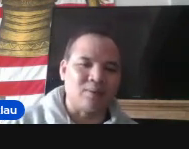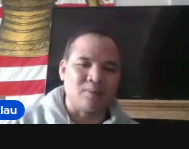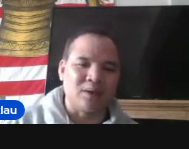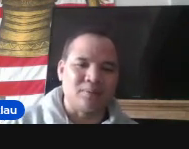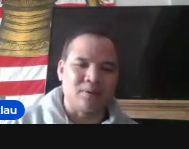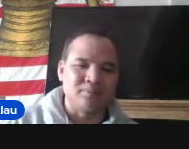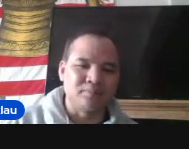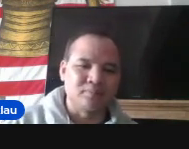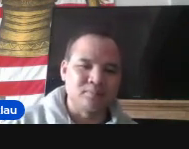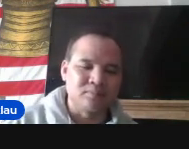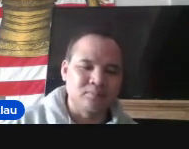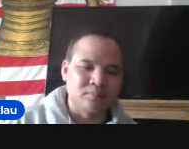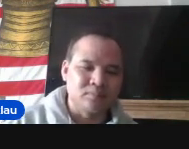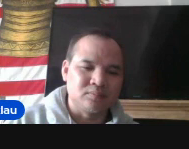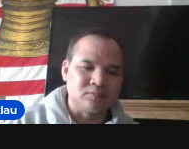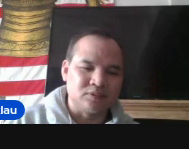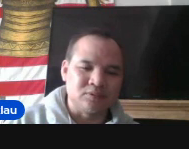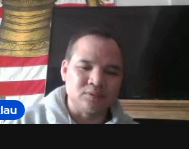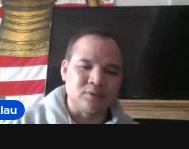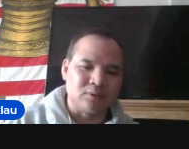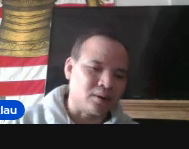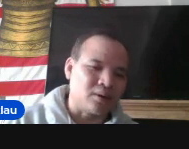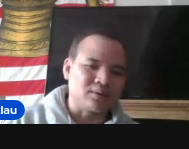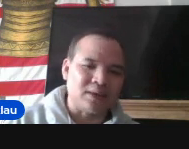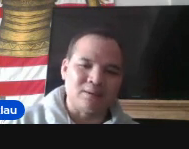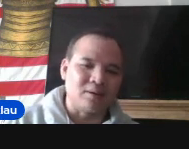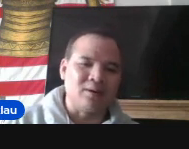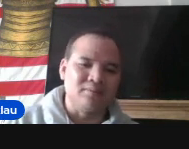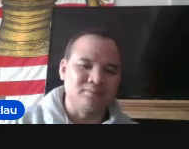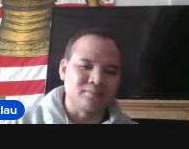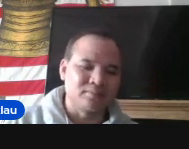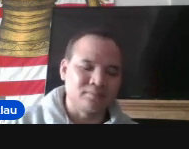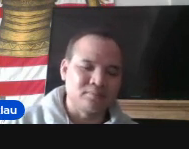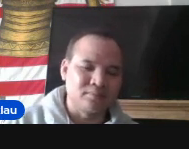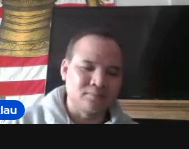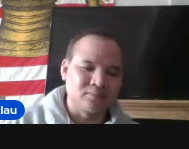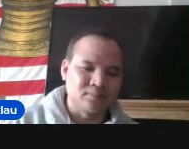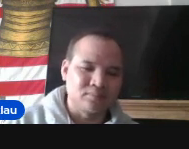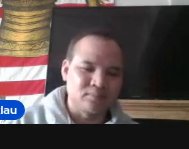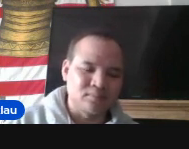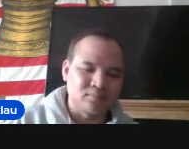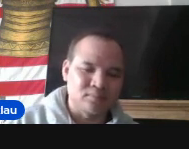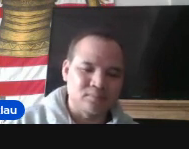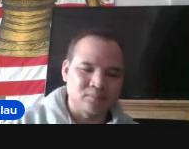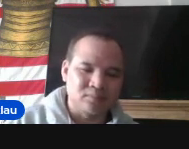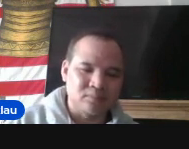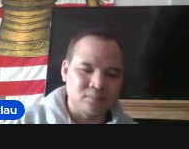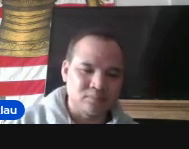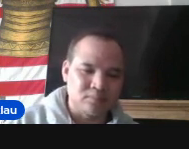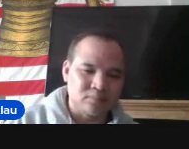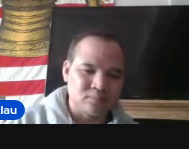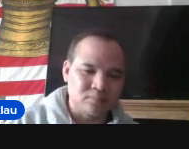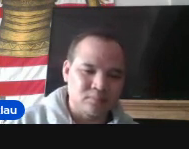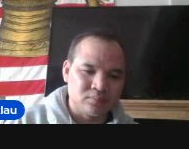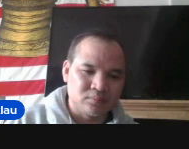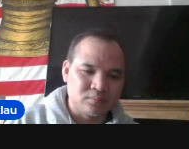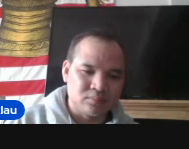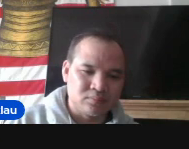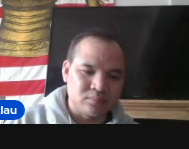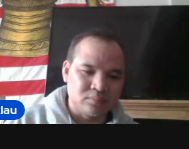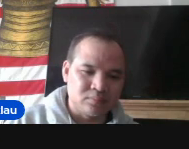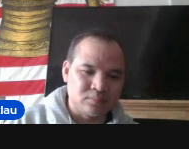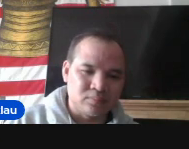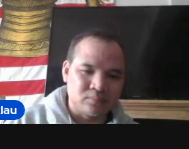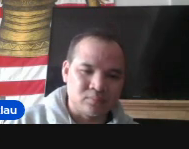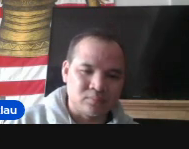ช่วงพูดไปลบกันไปเจรจากันไปตลอดครับ ถ้าประเมินจากนักรบอะค่ะจากมุมทหารเข้าไป